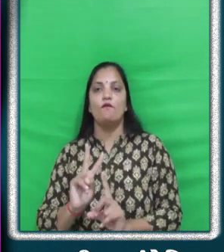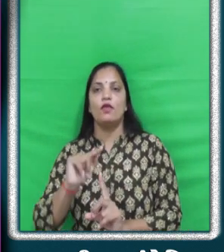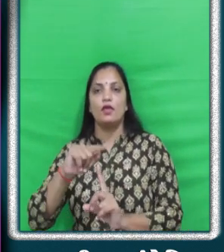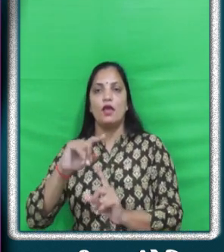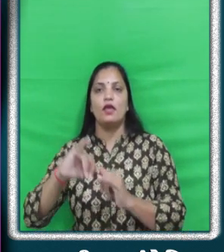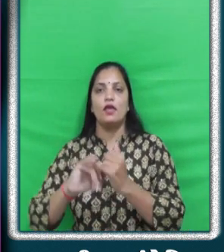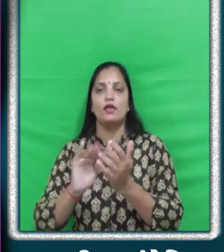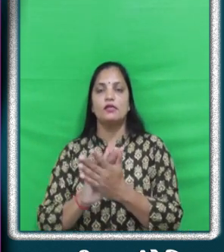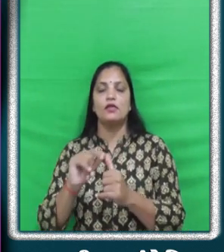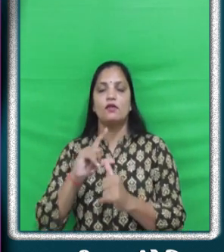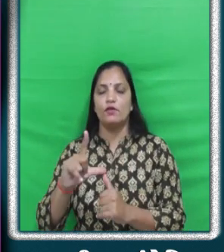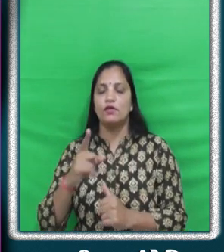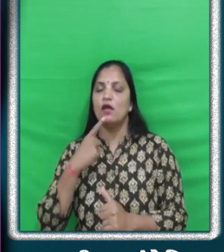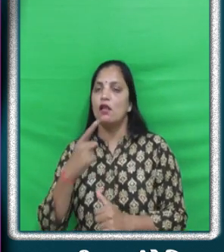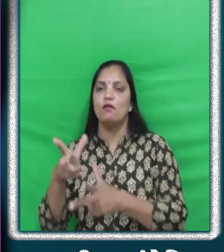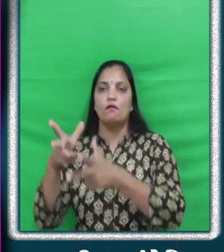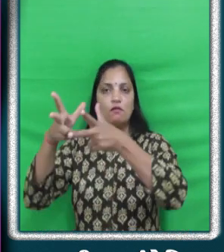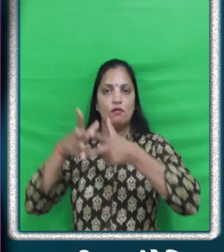છે,